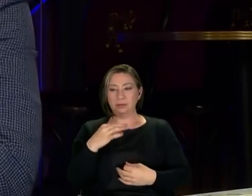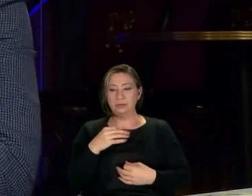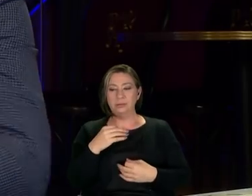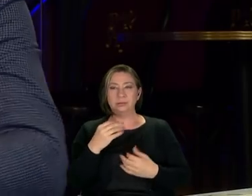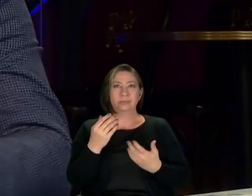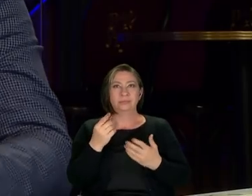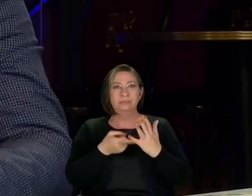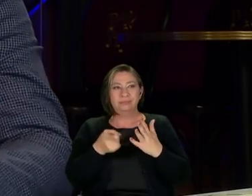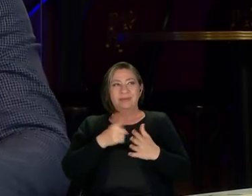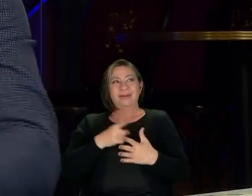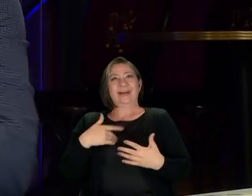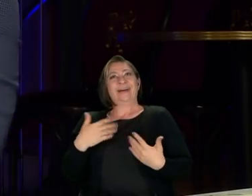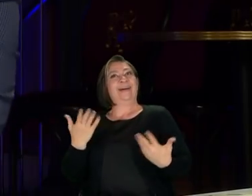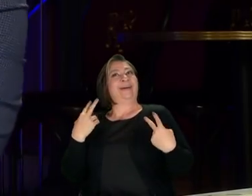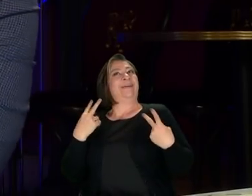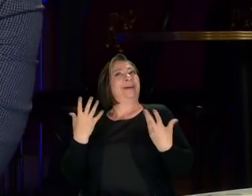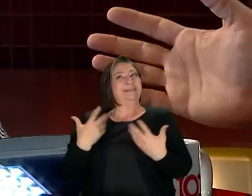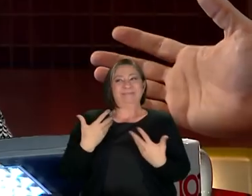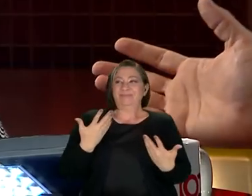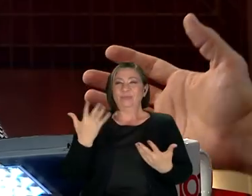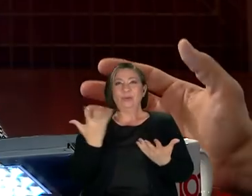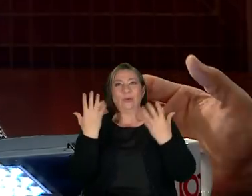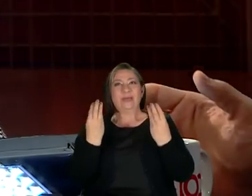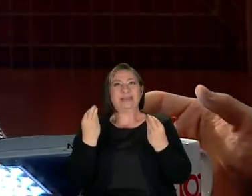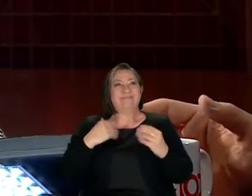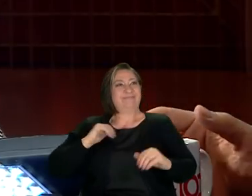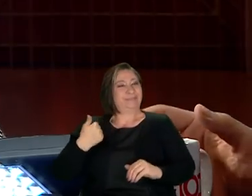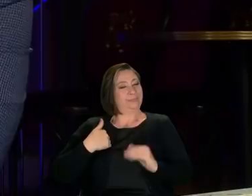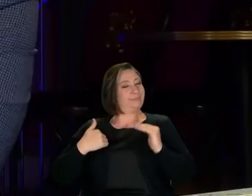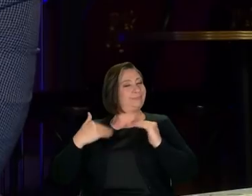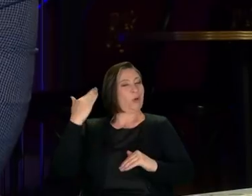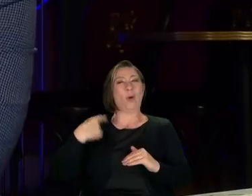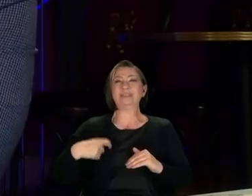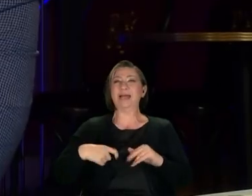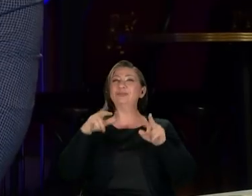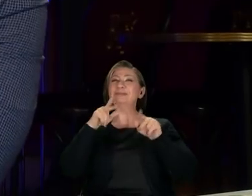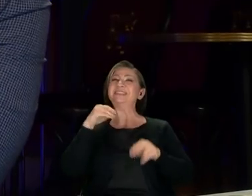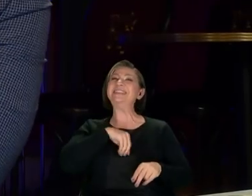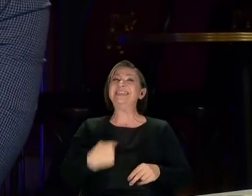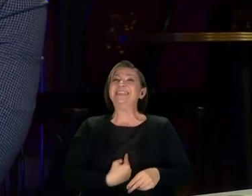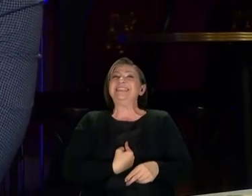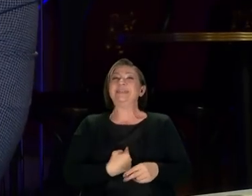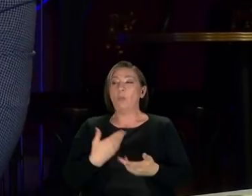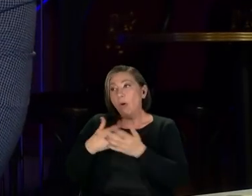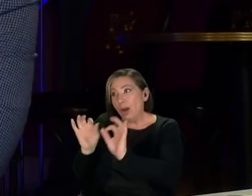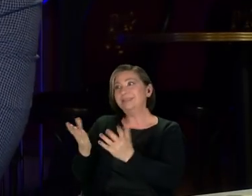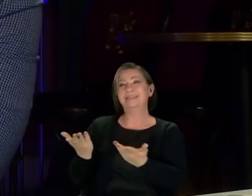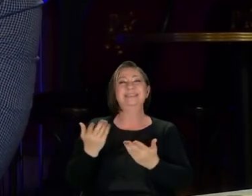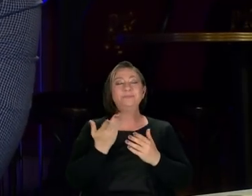hani birdenbire bir havaya girdim ya, bir şey anlatınca sanki çok şeymişim, özelmişim gibi hissettim ama öylesiniz.